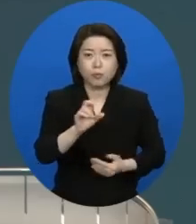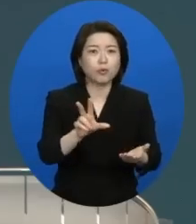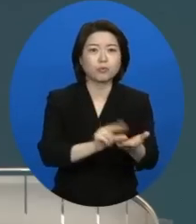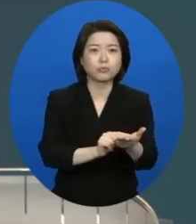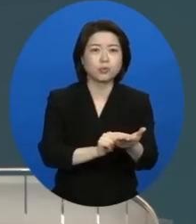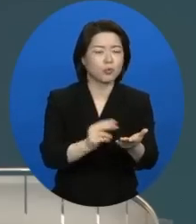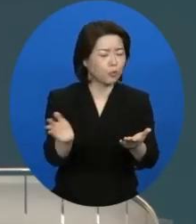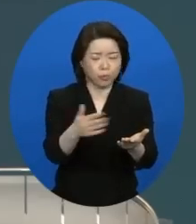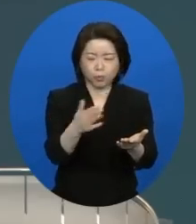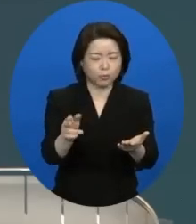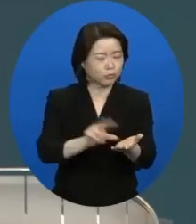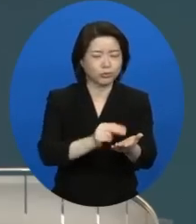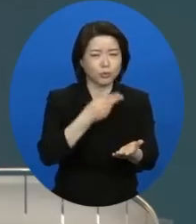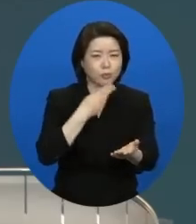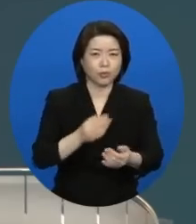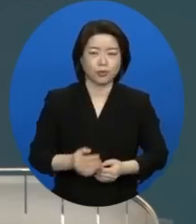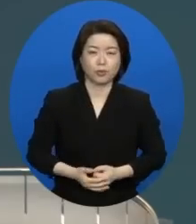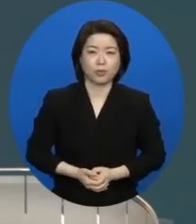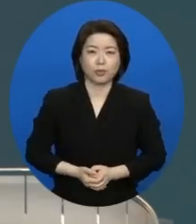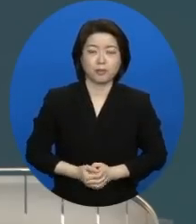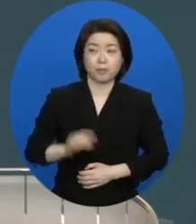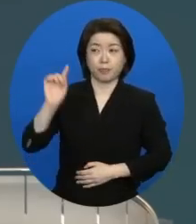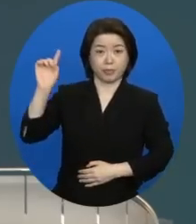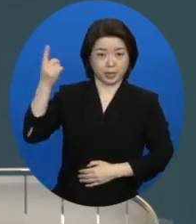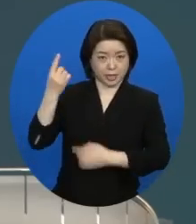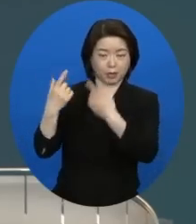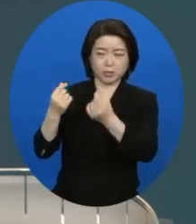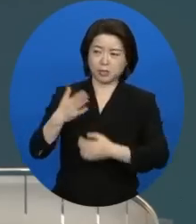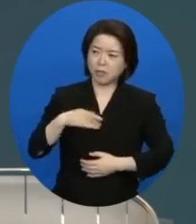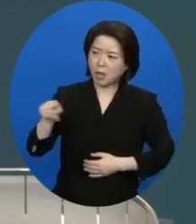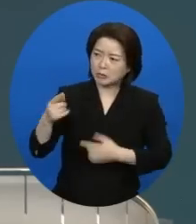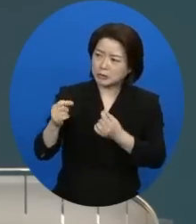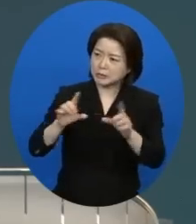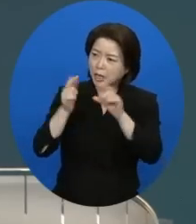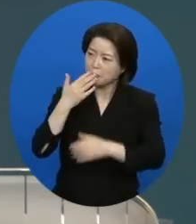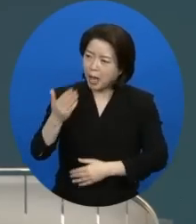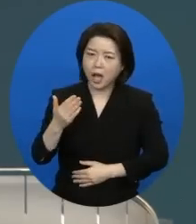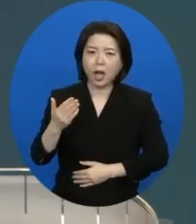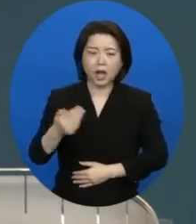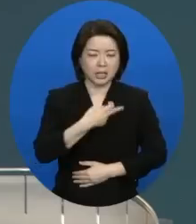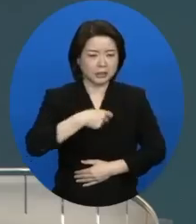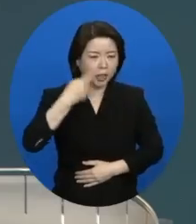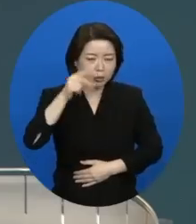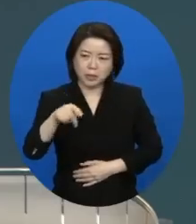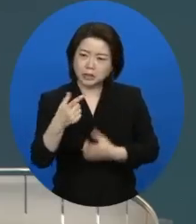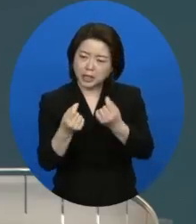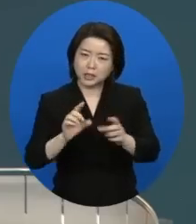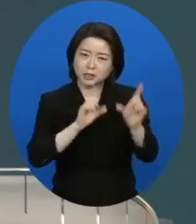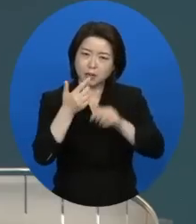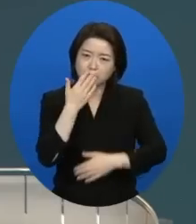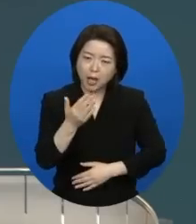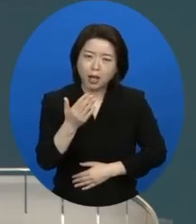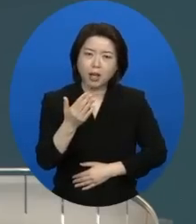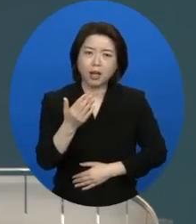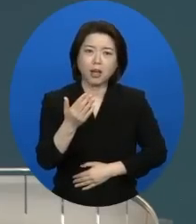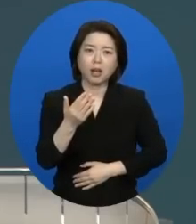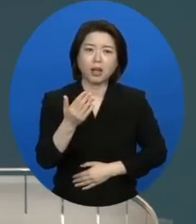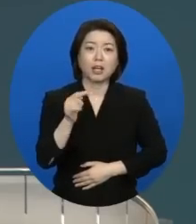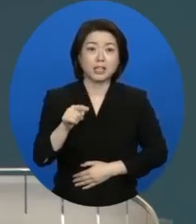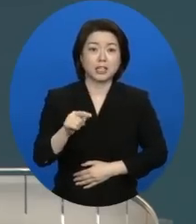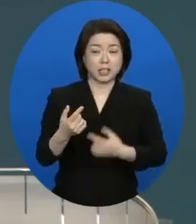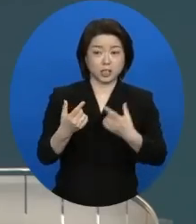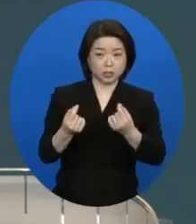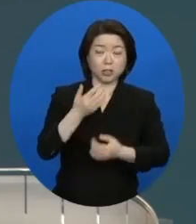돼요? 여러분, 다윗처럼 내가 어떻게 살 수 있을까? 사도 바울처럼 어떻게 살 수 있을까?